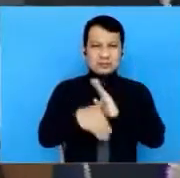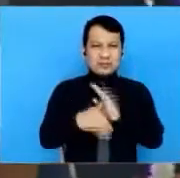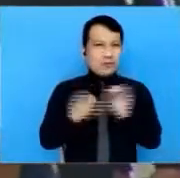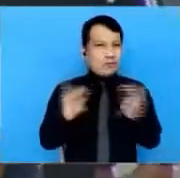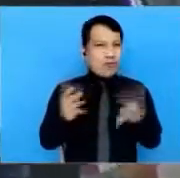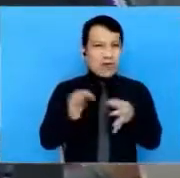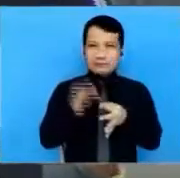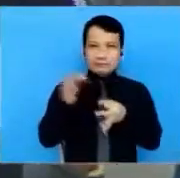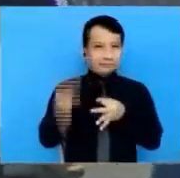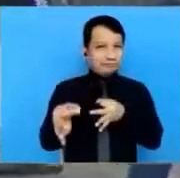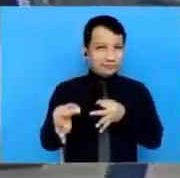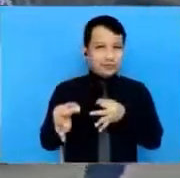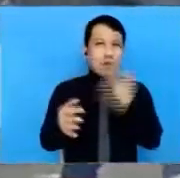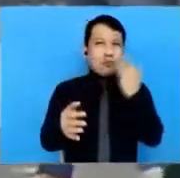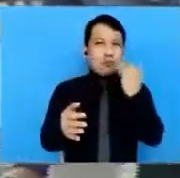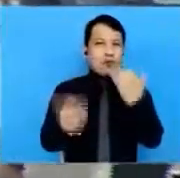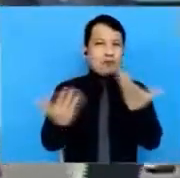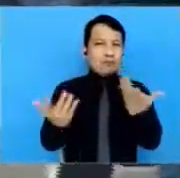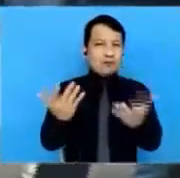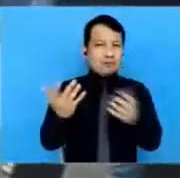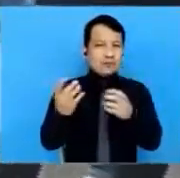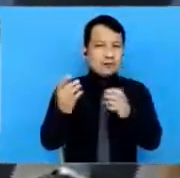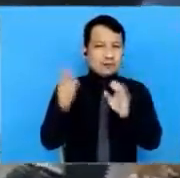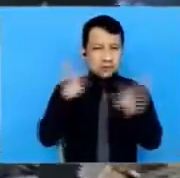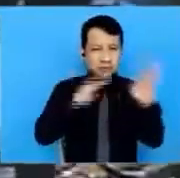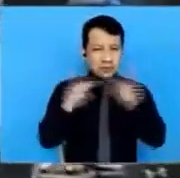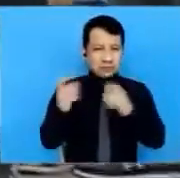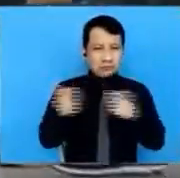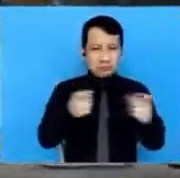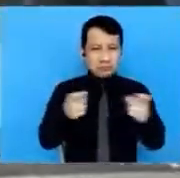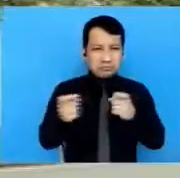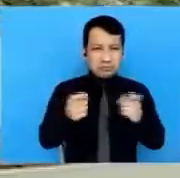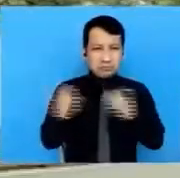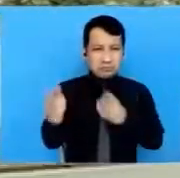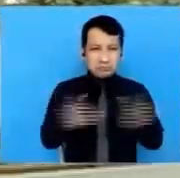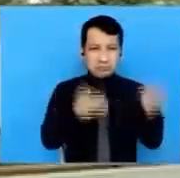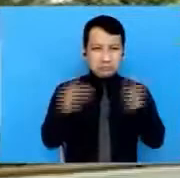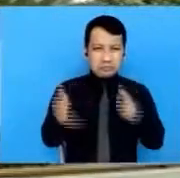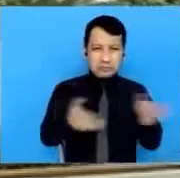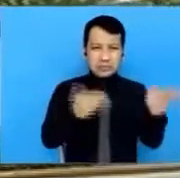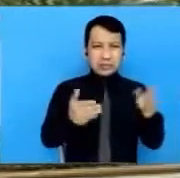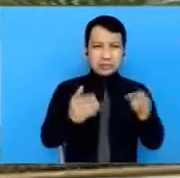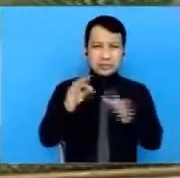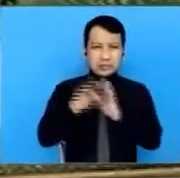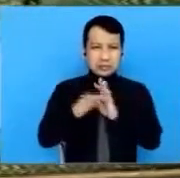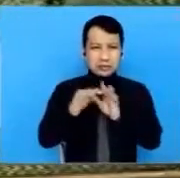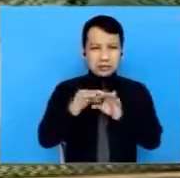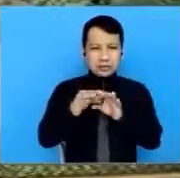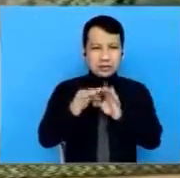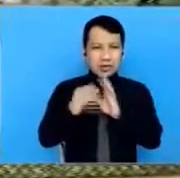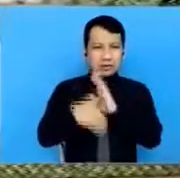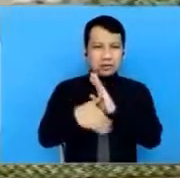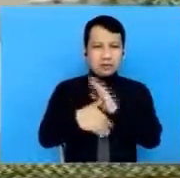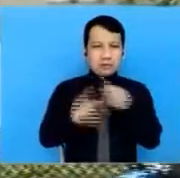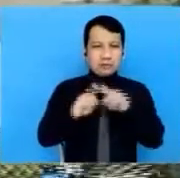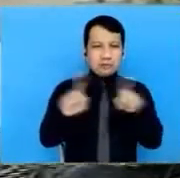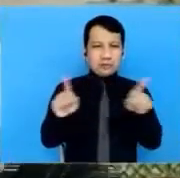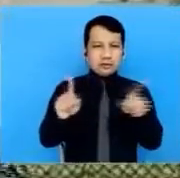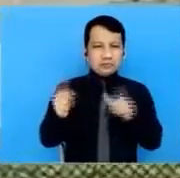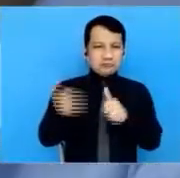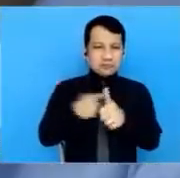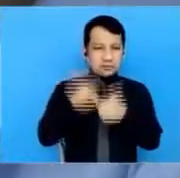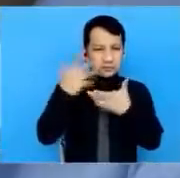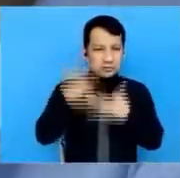extension dahil baka raw maipit ang iba pa nilang paghahanda para sa eleksyon. Pero mukhang kakambyo na rin ang COMELEC sa nauna nilang